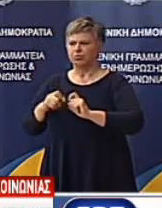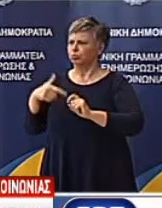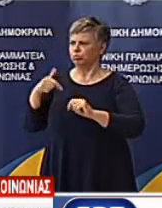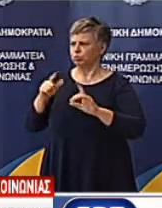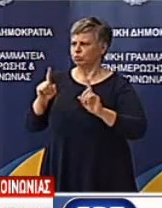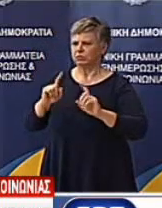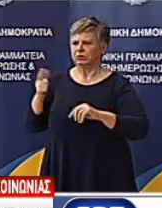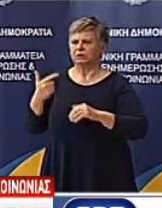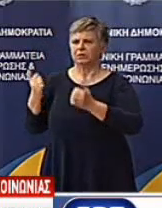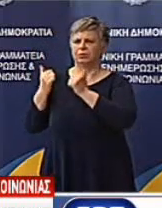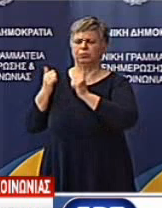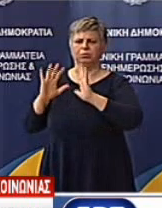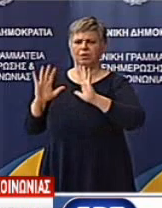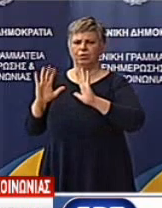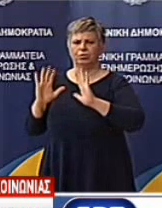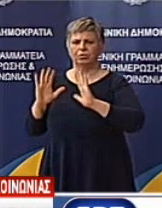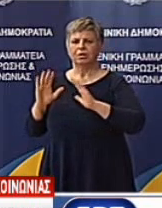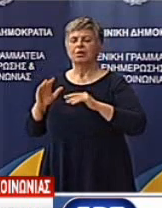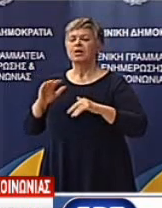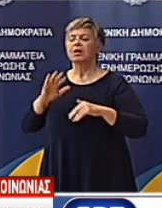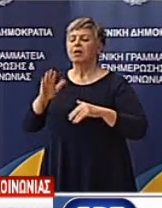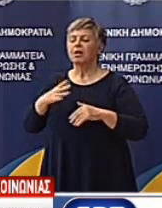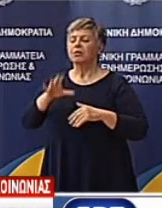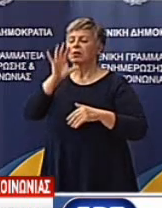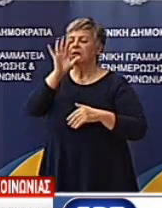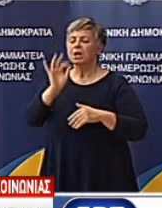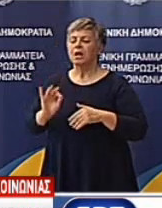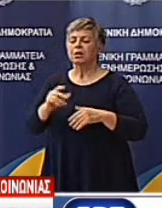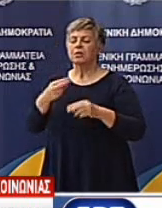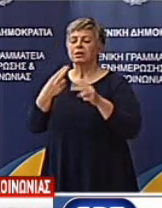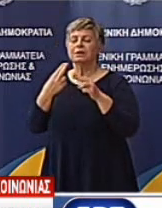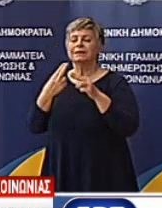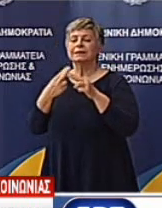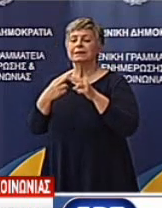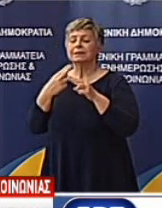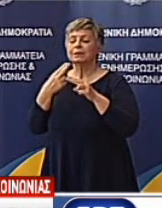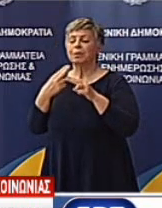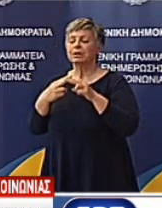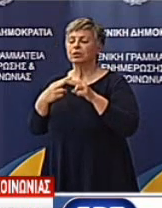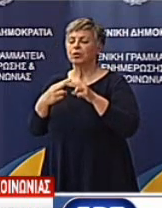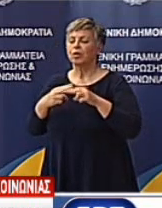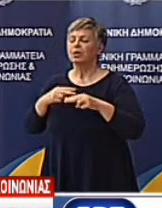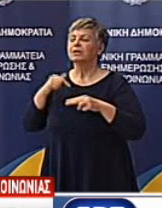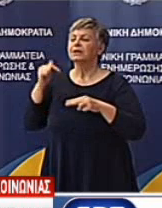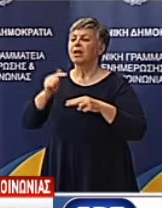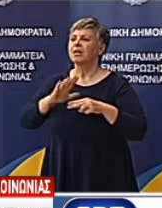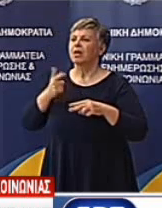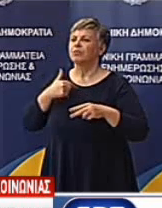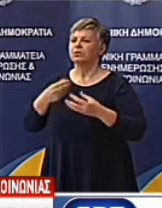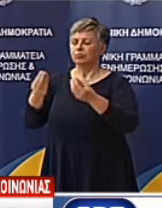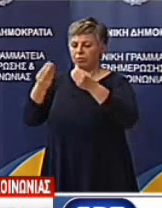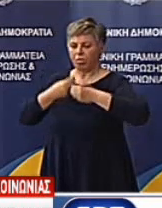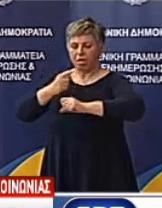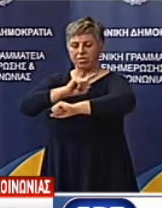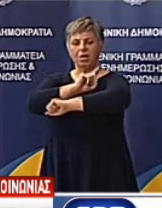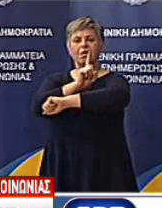κάνατε να πούμε πόσο ισχυρό θα ήταν, πόσο θα ισχυροποιούνταν η διαπραγματευτική θέση της χώρας,